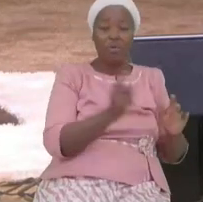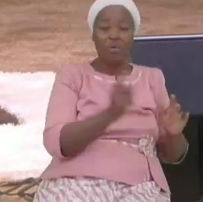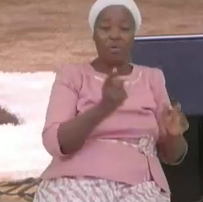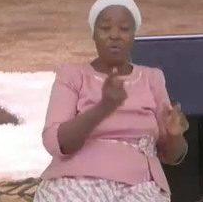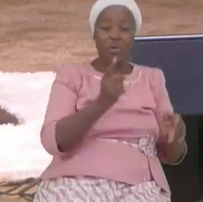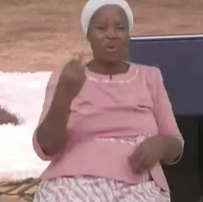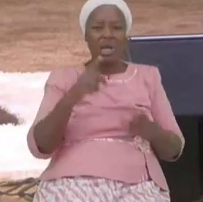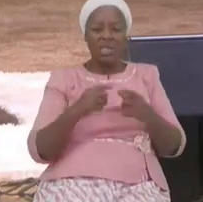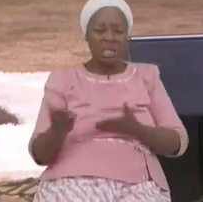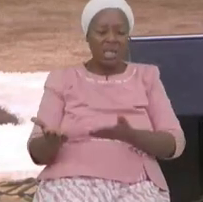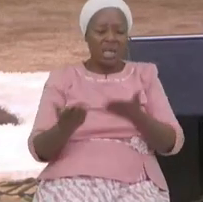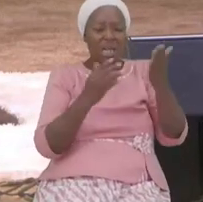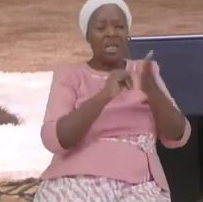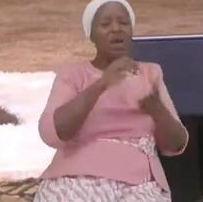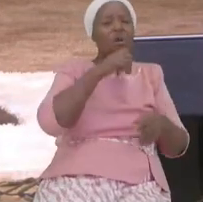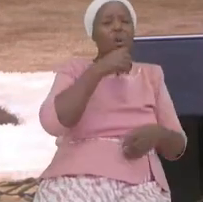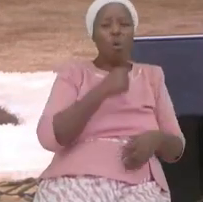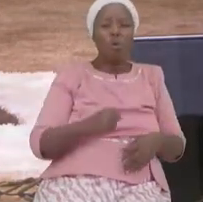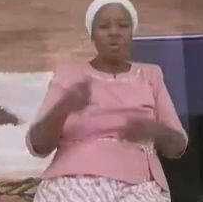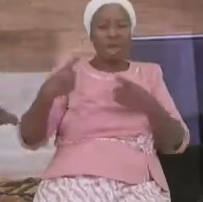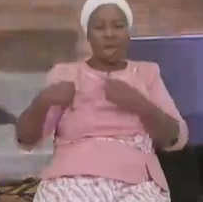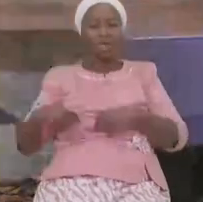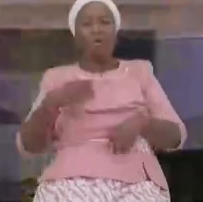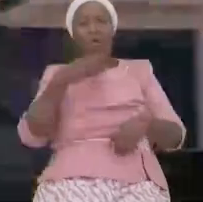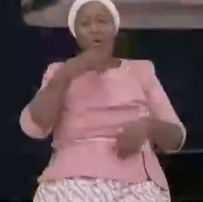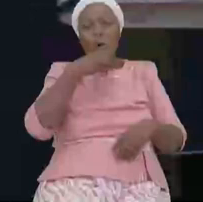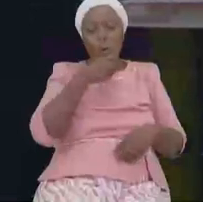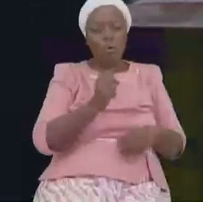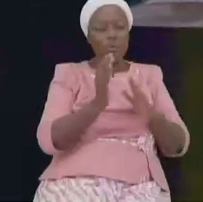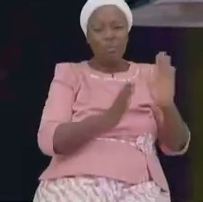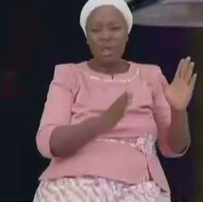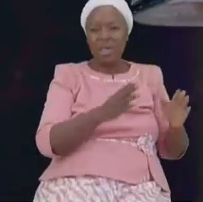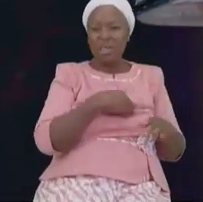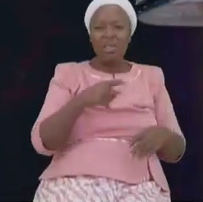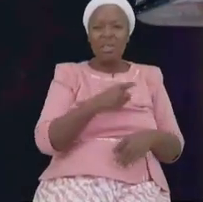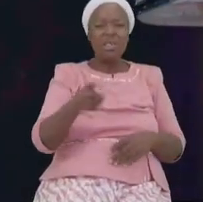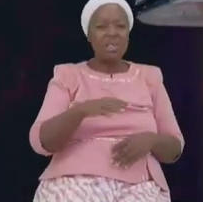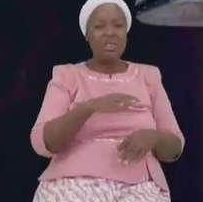portent cet vieux cœur, cet ancien concept. Ils ne croient